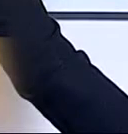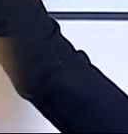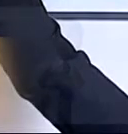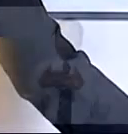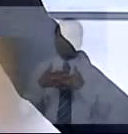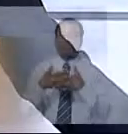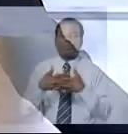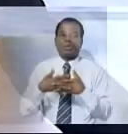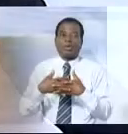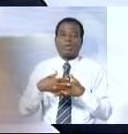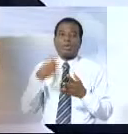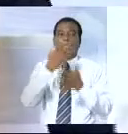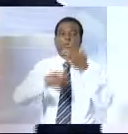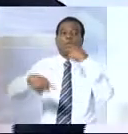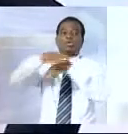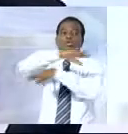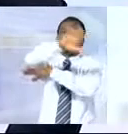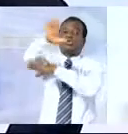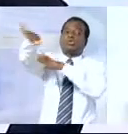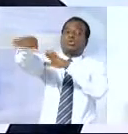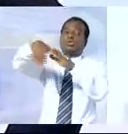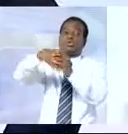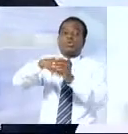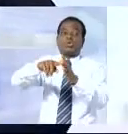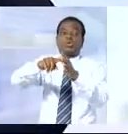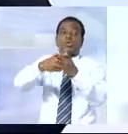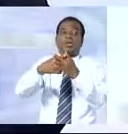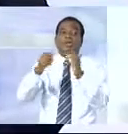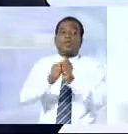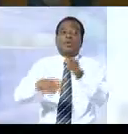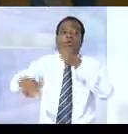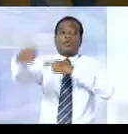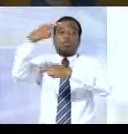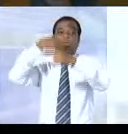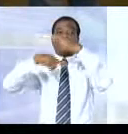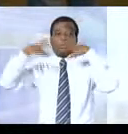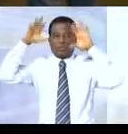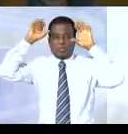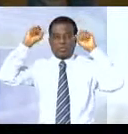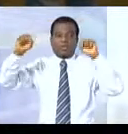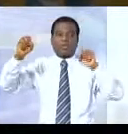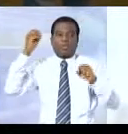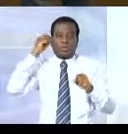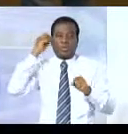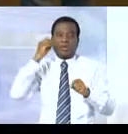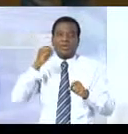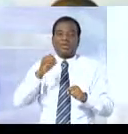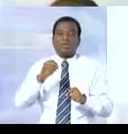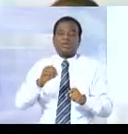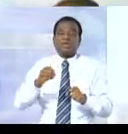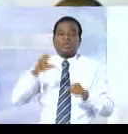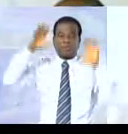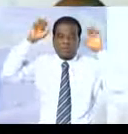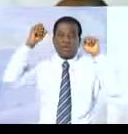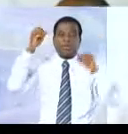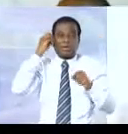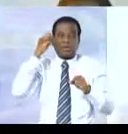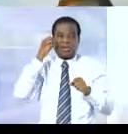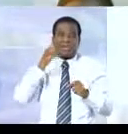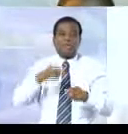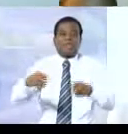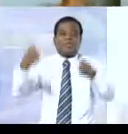le retour à Abidjan du chef de l'État, le président de la République, Alassane Ouattara, est rentré de Niamey. Hier, il